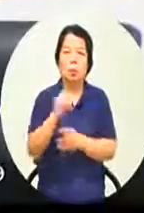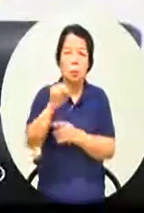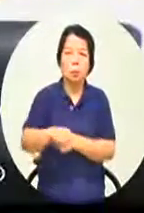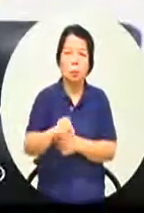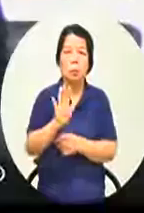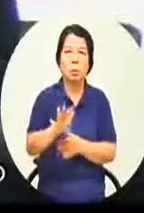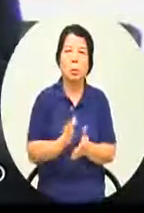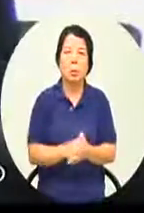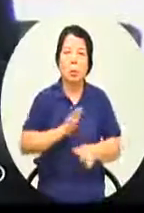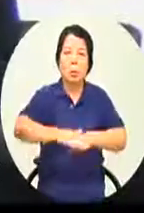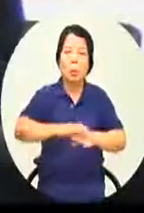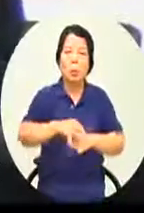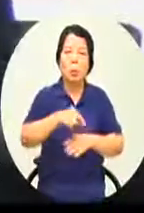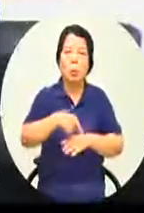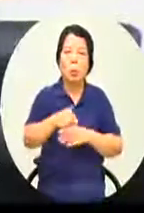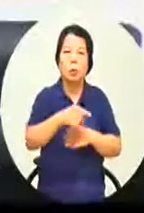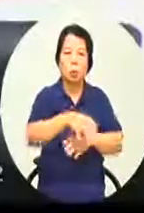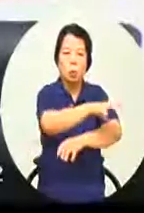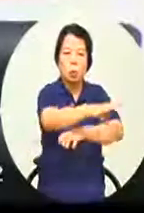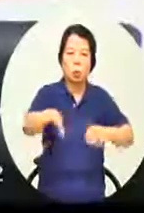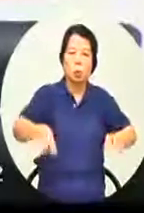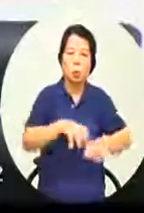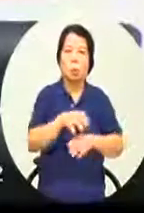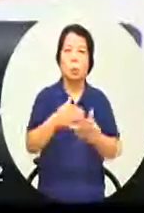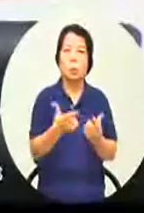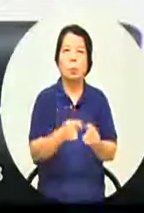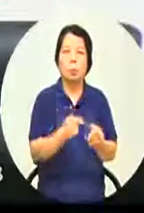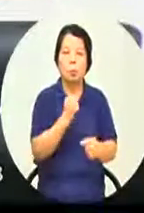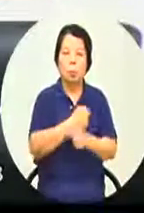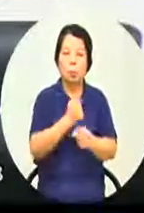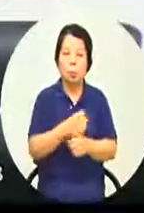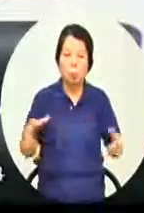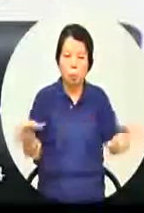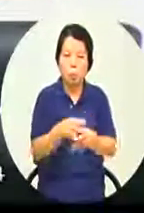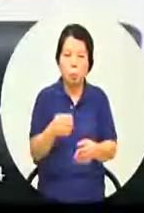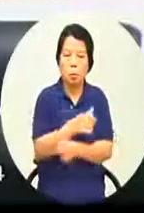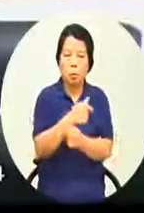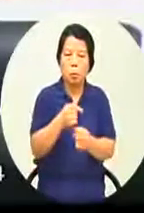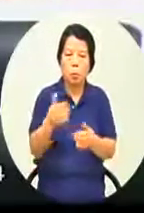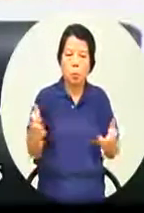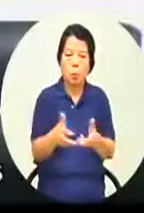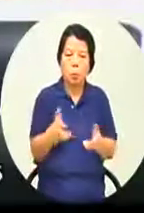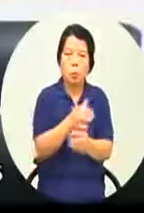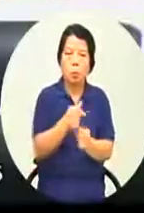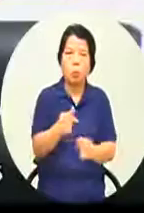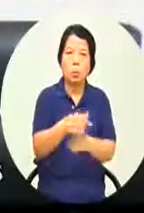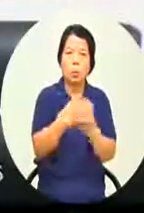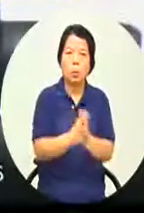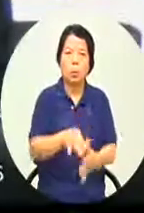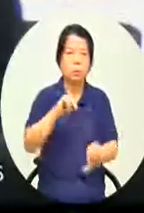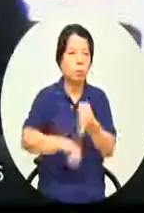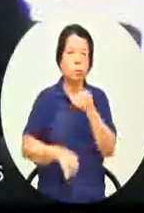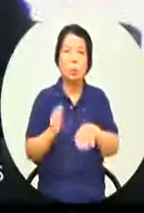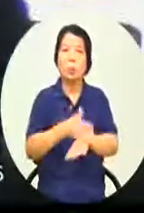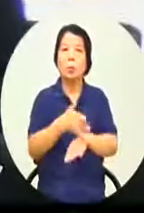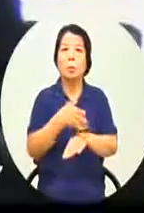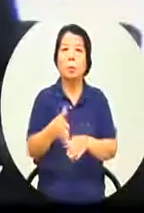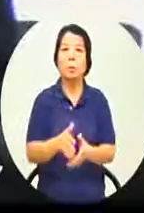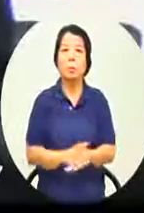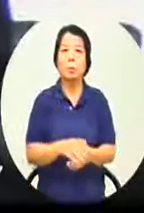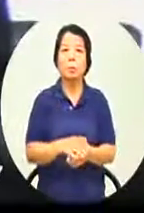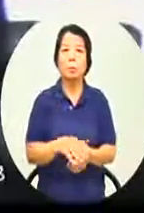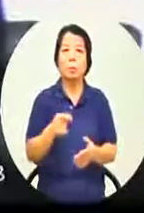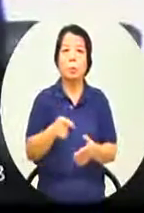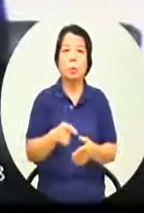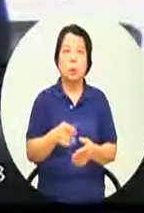说会去把周边的其他的地区做整合，这个部分我想你们不会跳票吧，并且我这